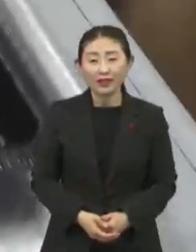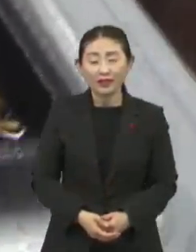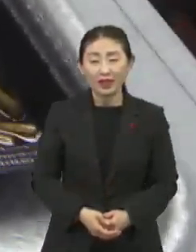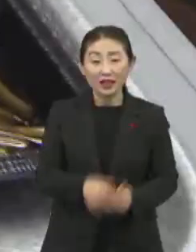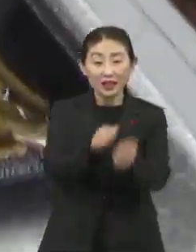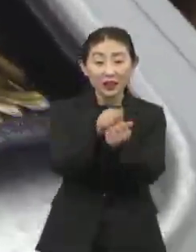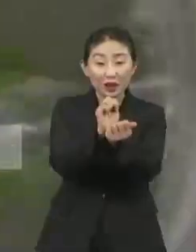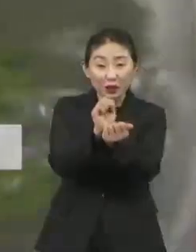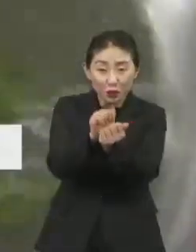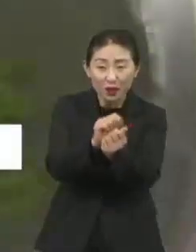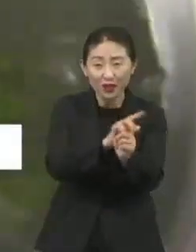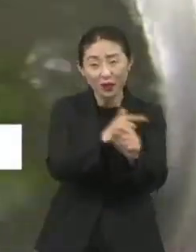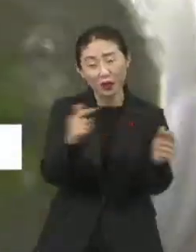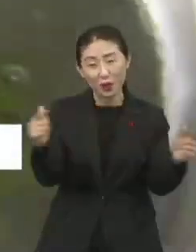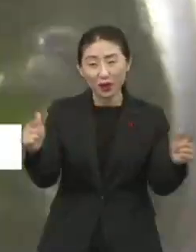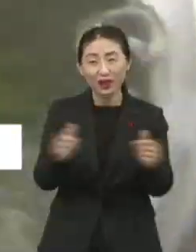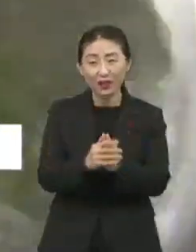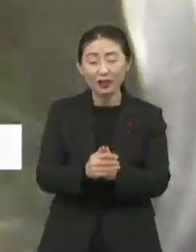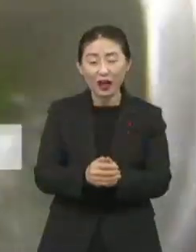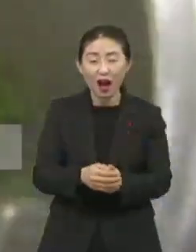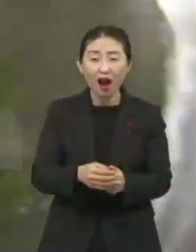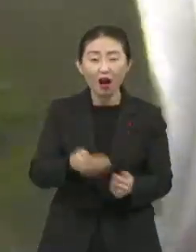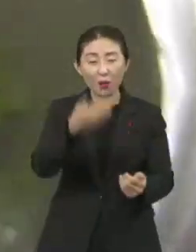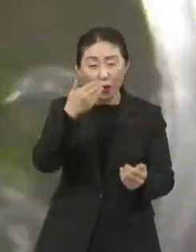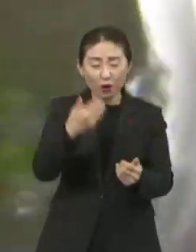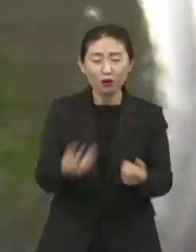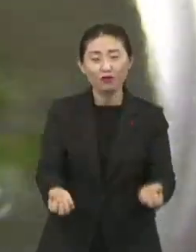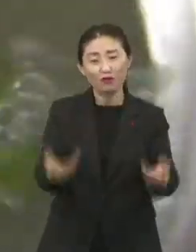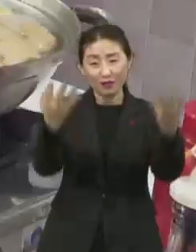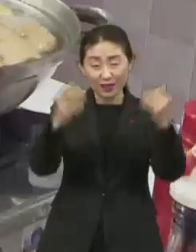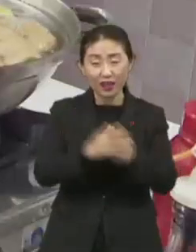사냥꾼 새조개 등 모처럼 열리는 서해 먹거리 축제를 통해